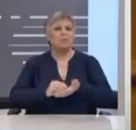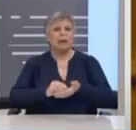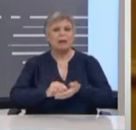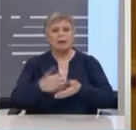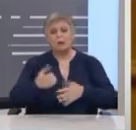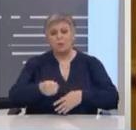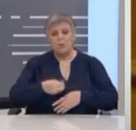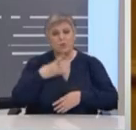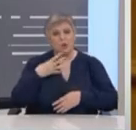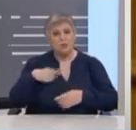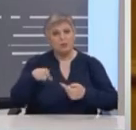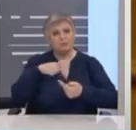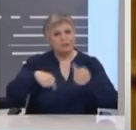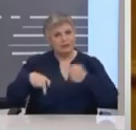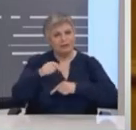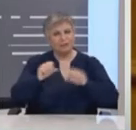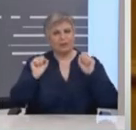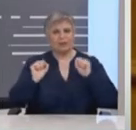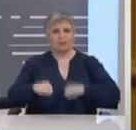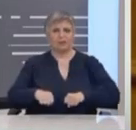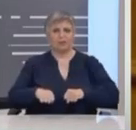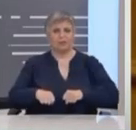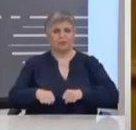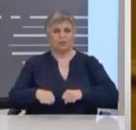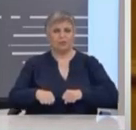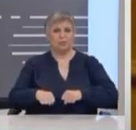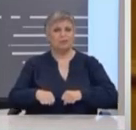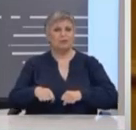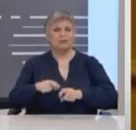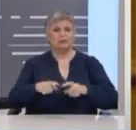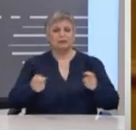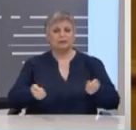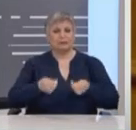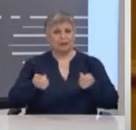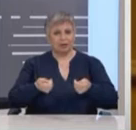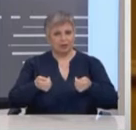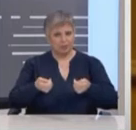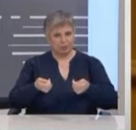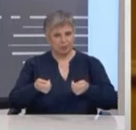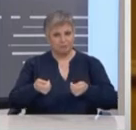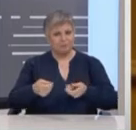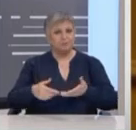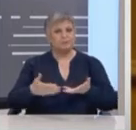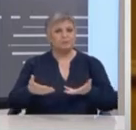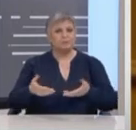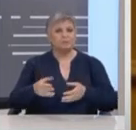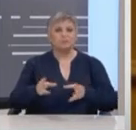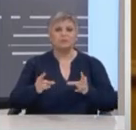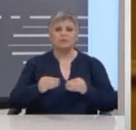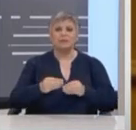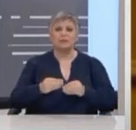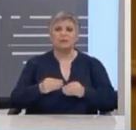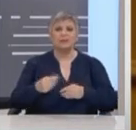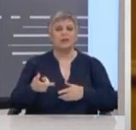ανάγκη αξιοποίησης αλλά και ευάθυνσης των ερισμάτων σε ό,τι αφορά